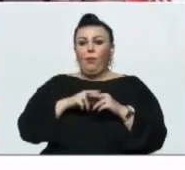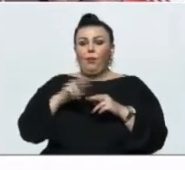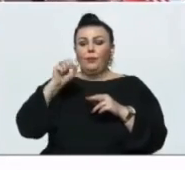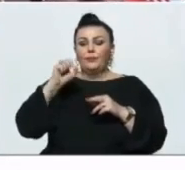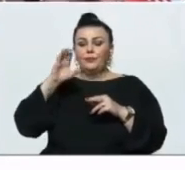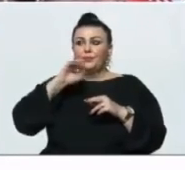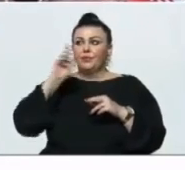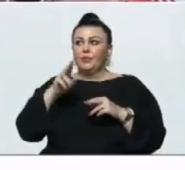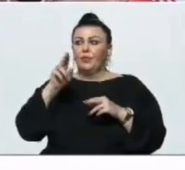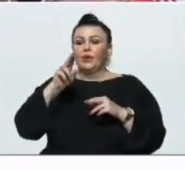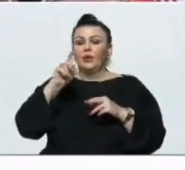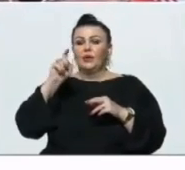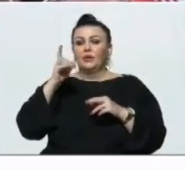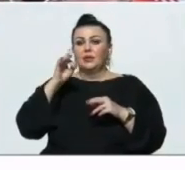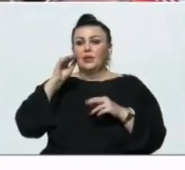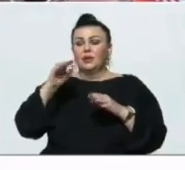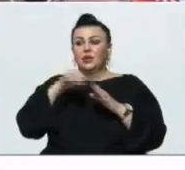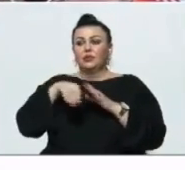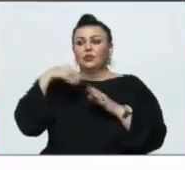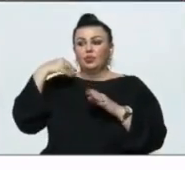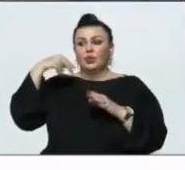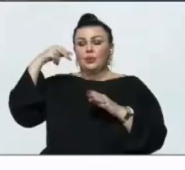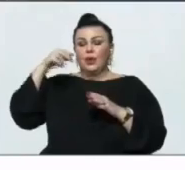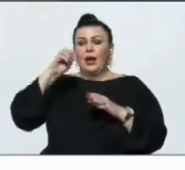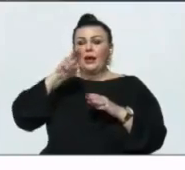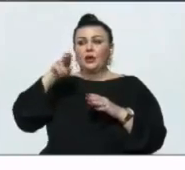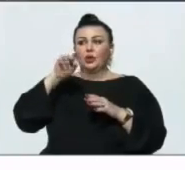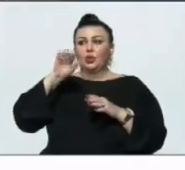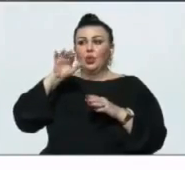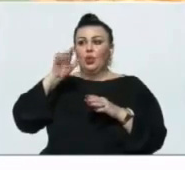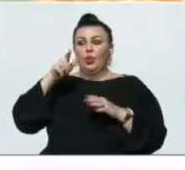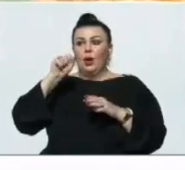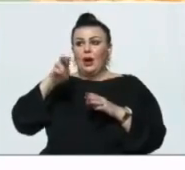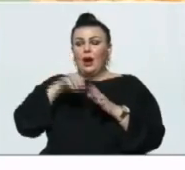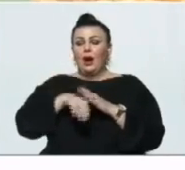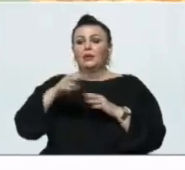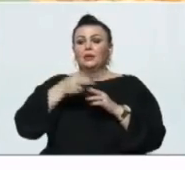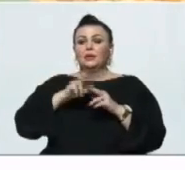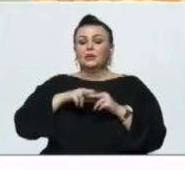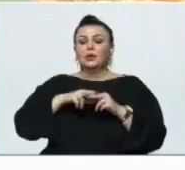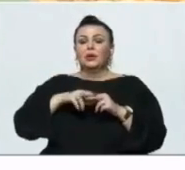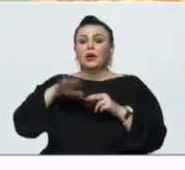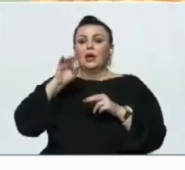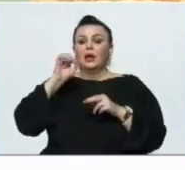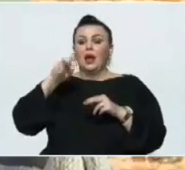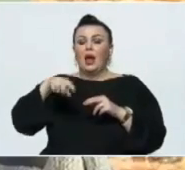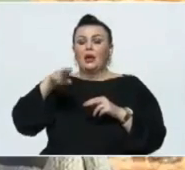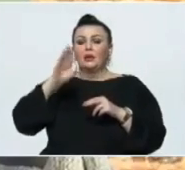Zərif məhz Türkiyə Prezidenti Rəcəb Tayyib Ərdoğan tərəfindən qəbul ediləcək. Realizmini izləməkdə davam edəyim.